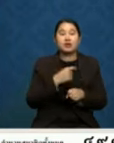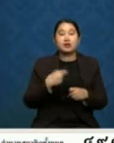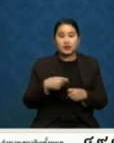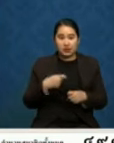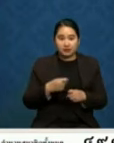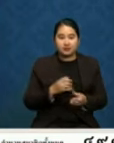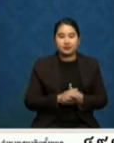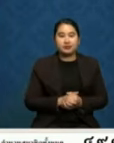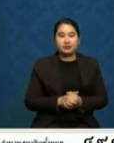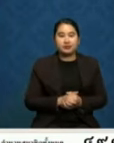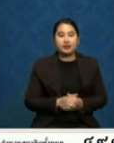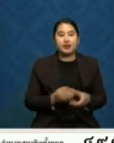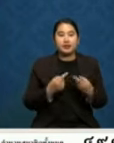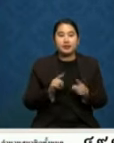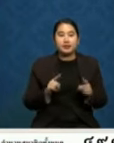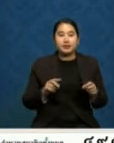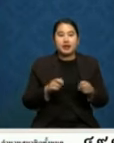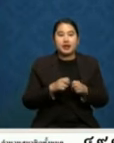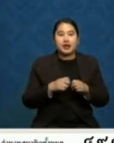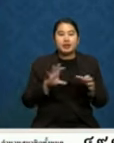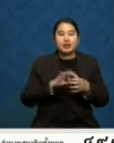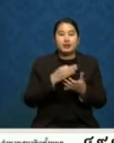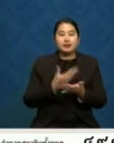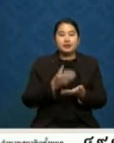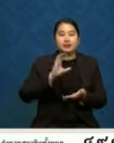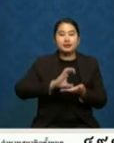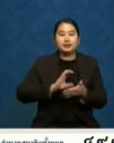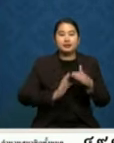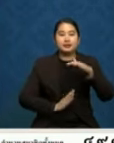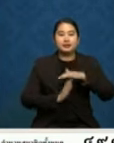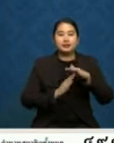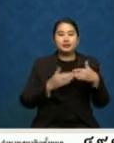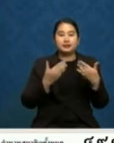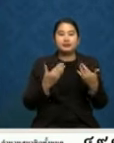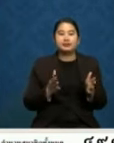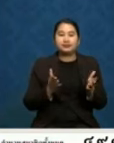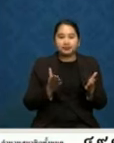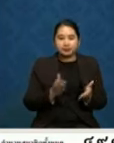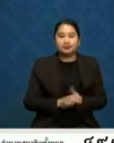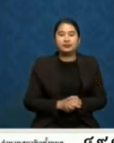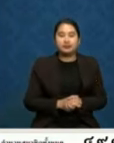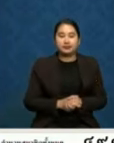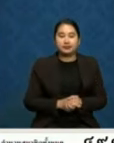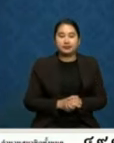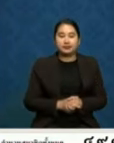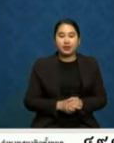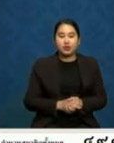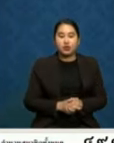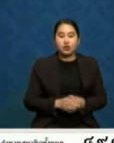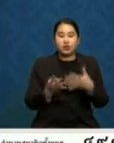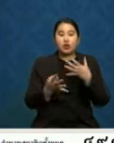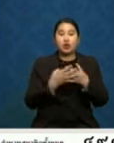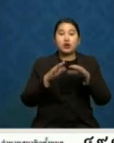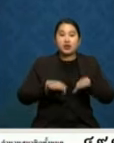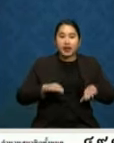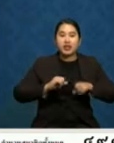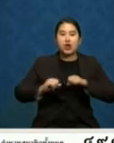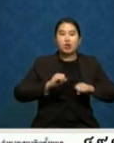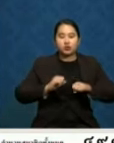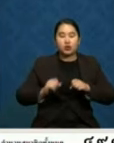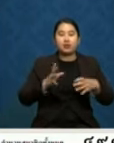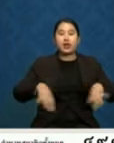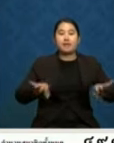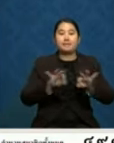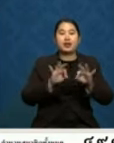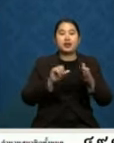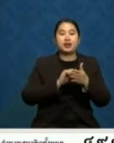าดหวังนะครับแต่ด้วยข้อจำกัดทางด้านงบประมาณก็เป็นเช่นนี้นะครับกรมพินิจและคุ้มครองเด็กและเยาวชนเนี่ยนะครับให้ความสำคัญกับการแ